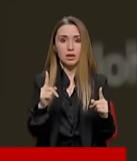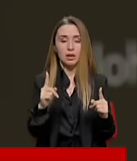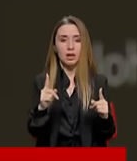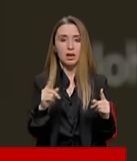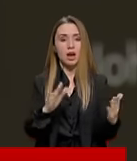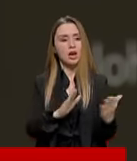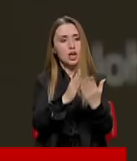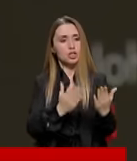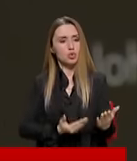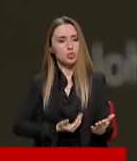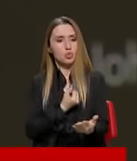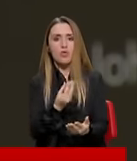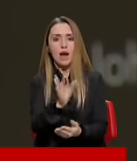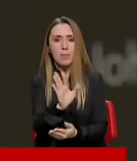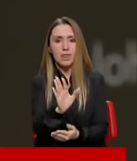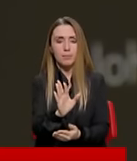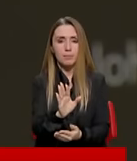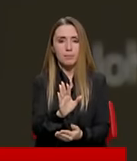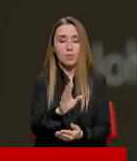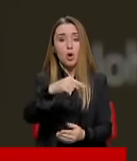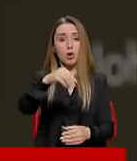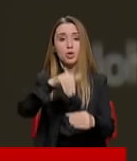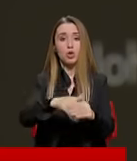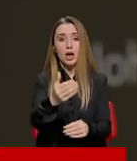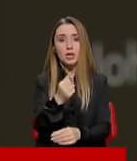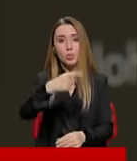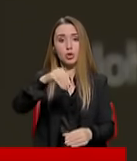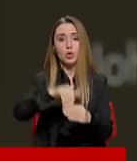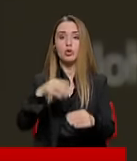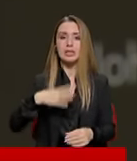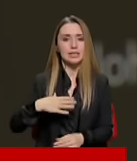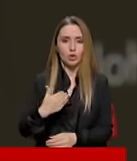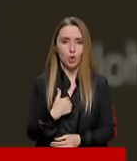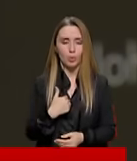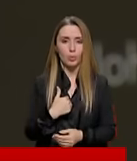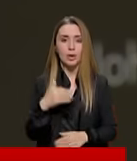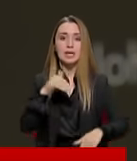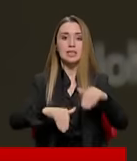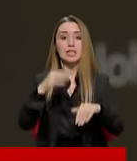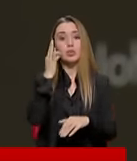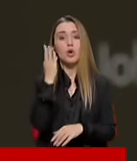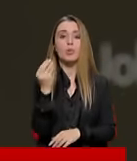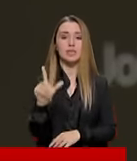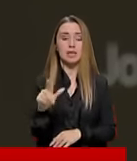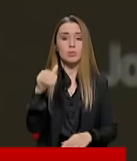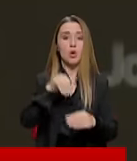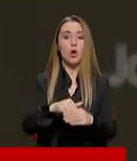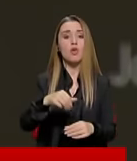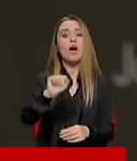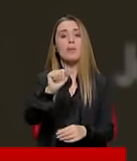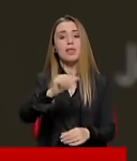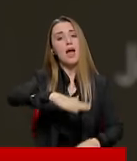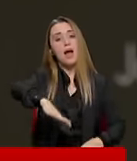karşı tarafı üzecek ama şimdi de onların oyunu alacağım onların oyuna talibim e Seçim böyle olur oy vermeyen